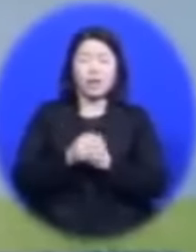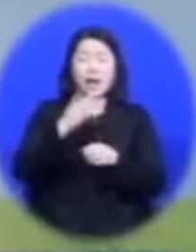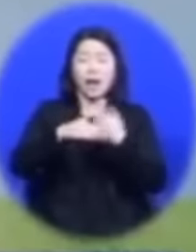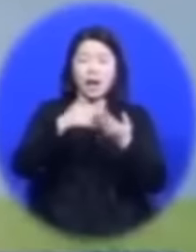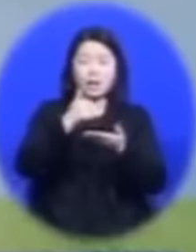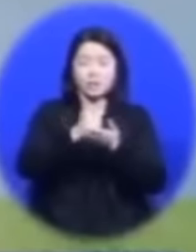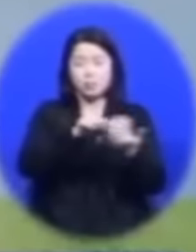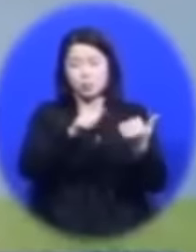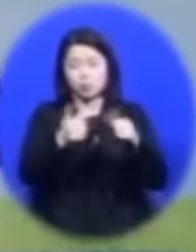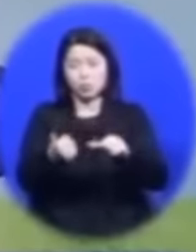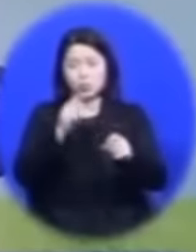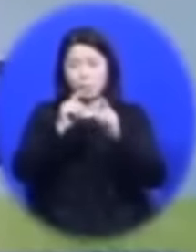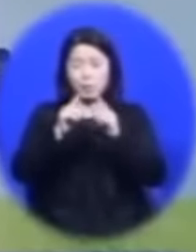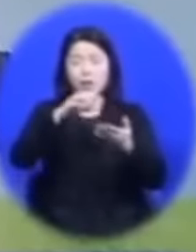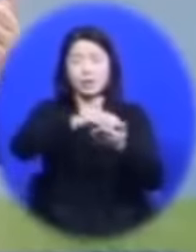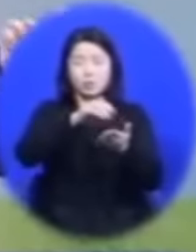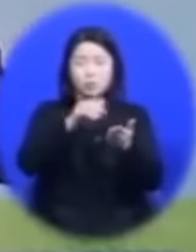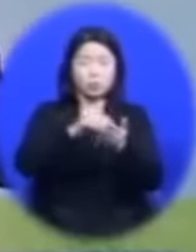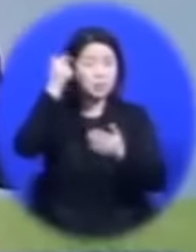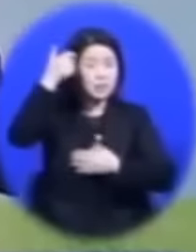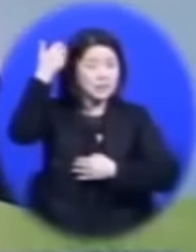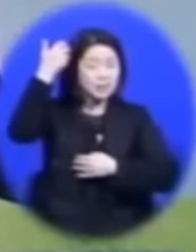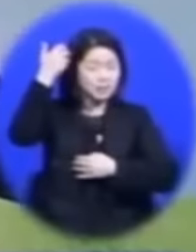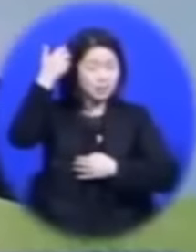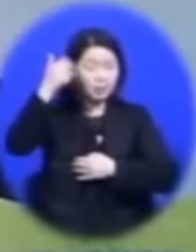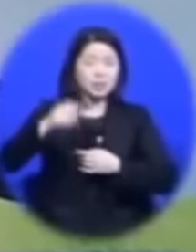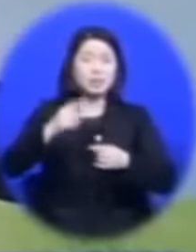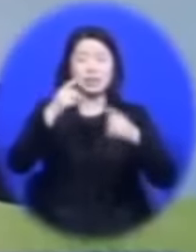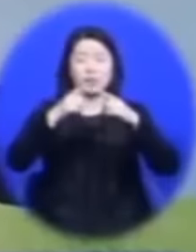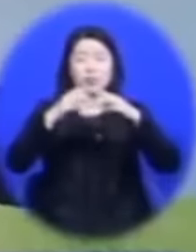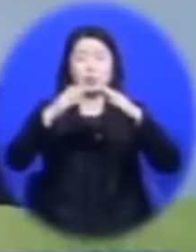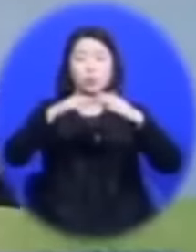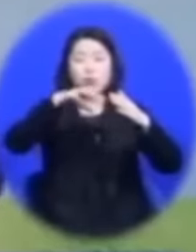하나님이 죽었다고 말할 정도의 영적인 상태인 교회에서